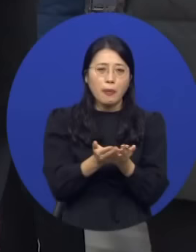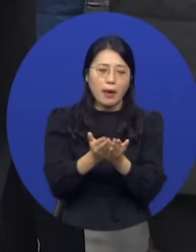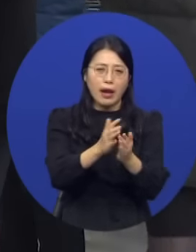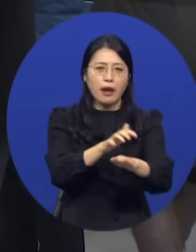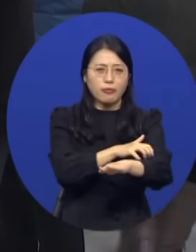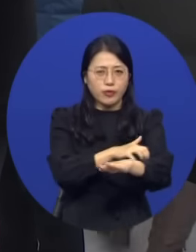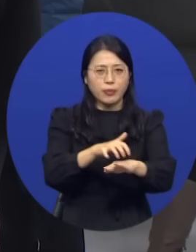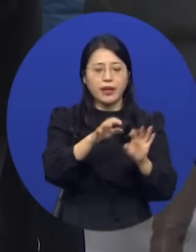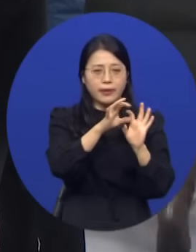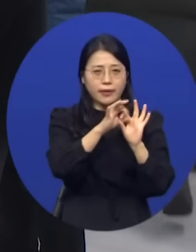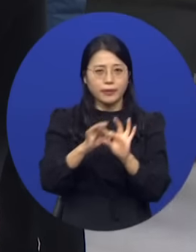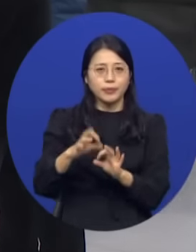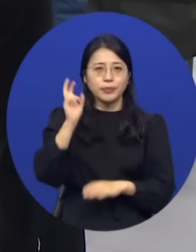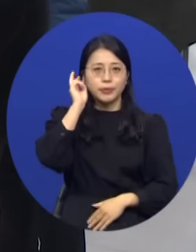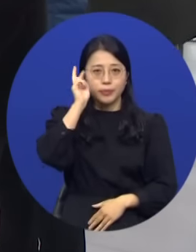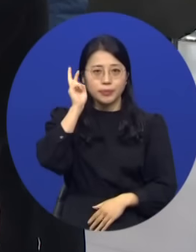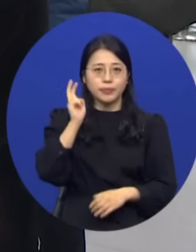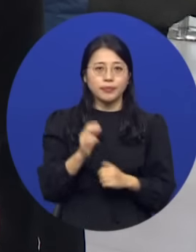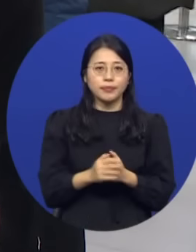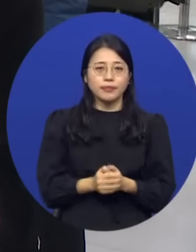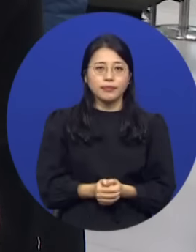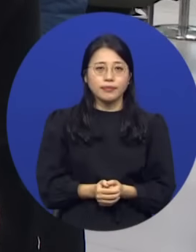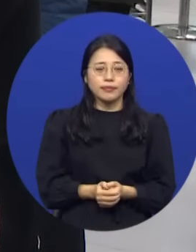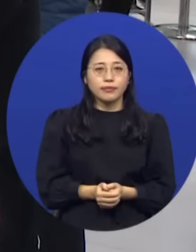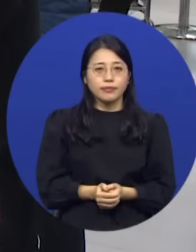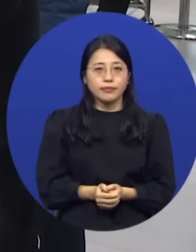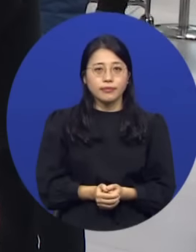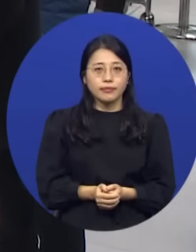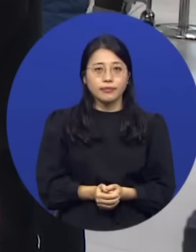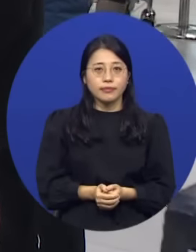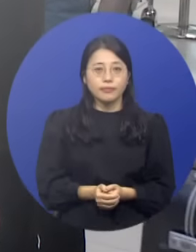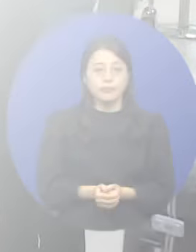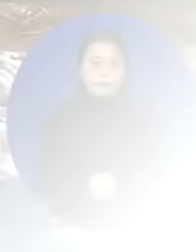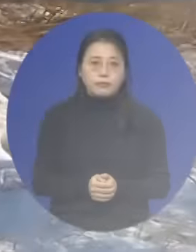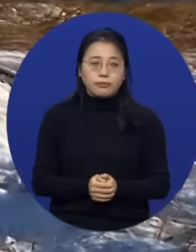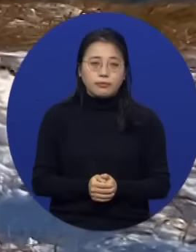계속될 전망입니다. MBC 뉴스 김찬현입니다.